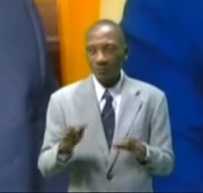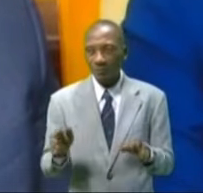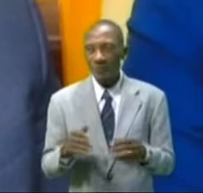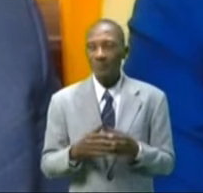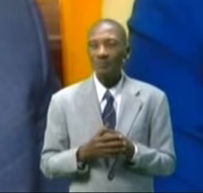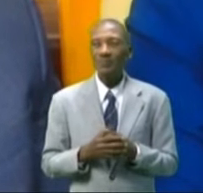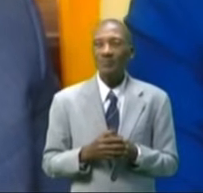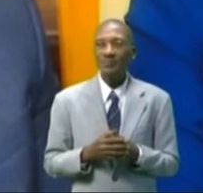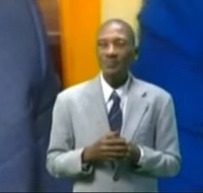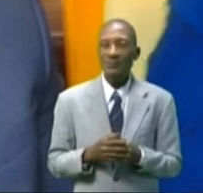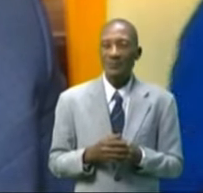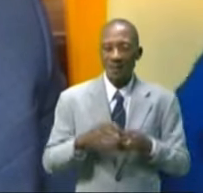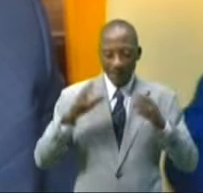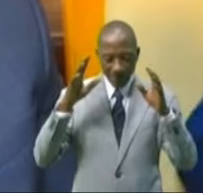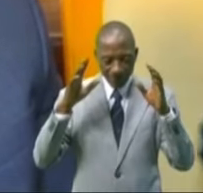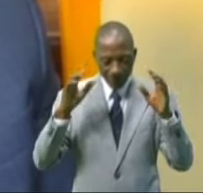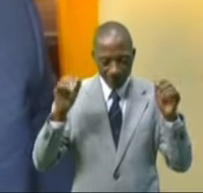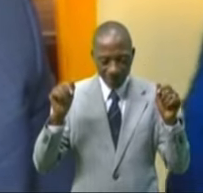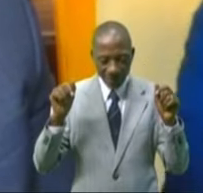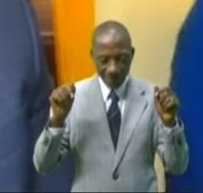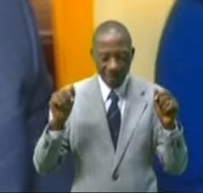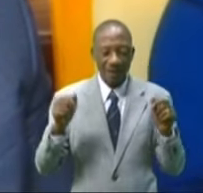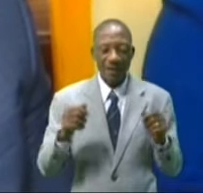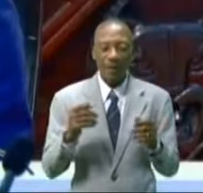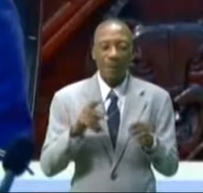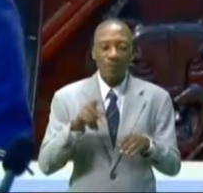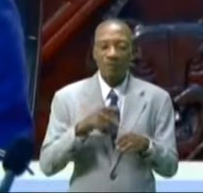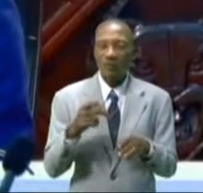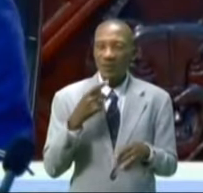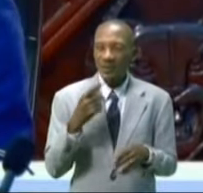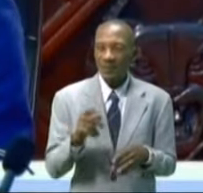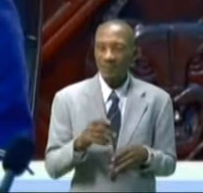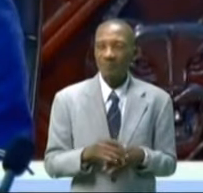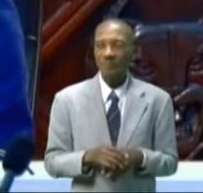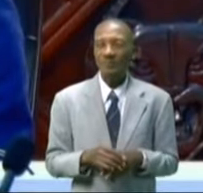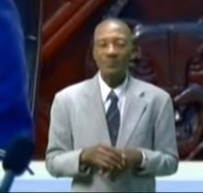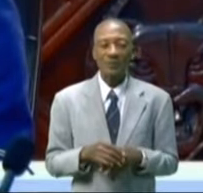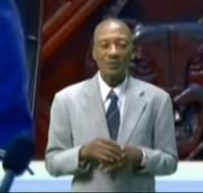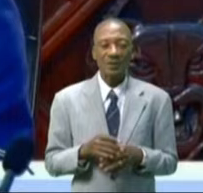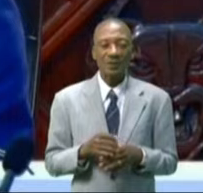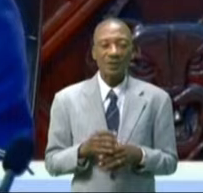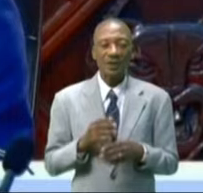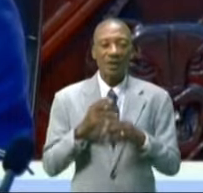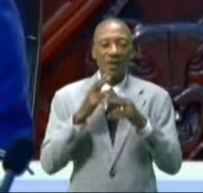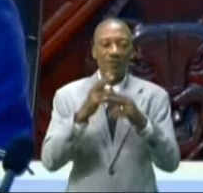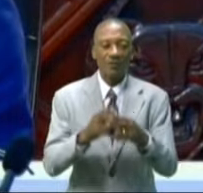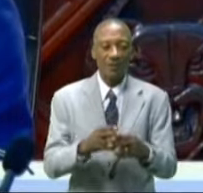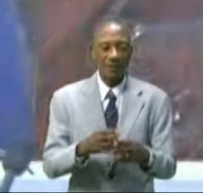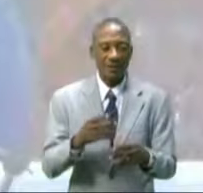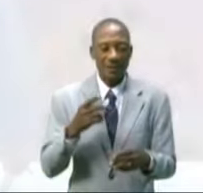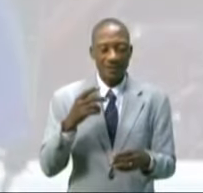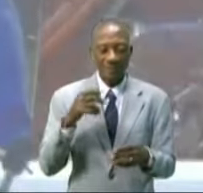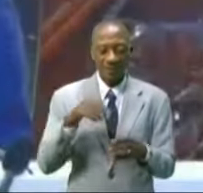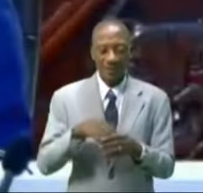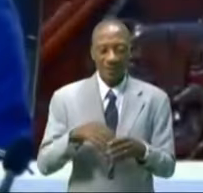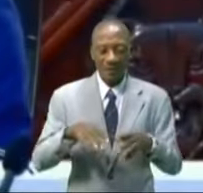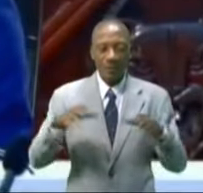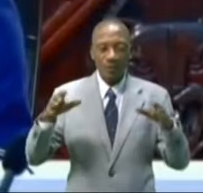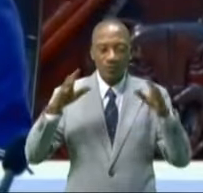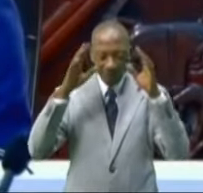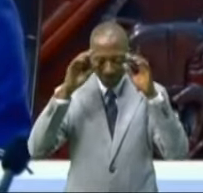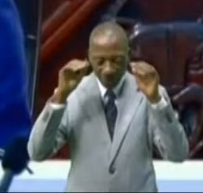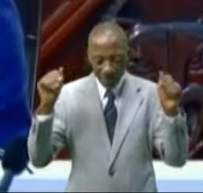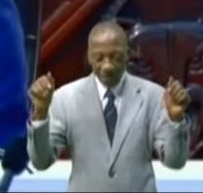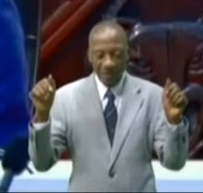conséquence, est investi candidat de la majorité présidentielle au poste